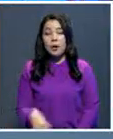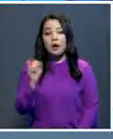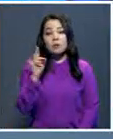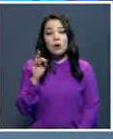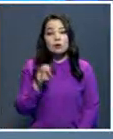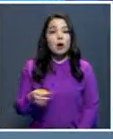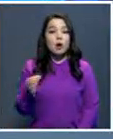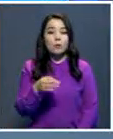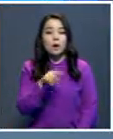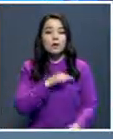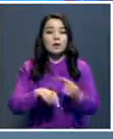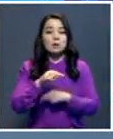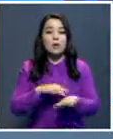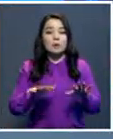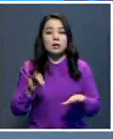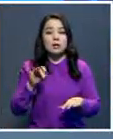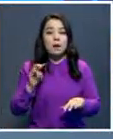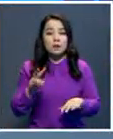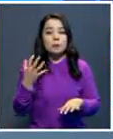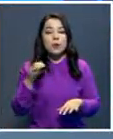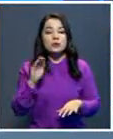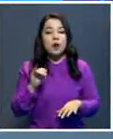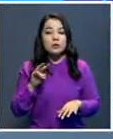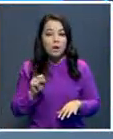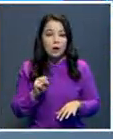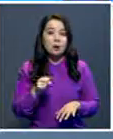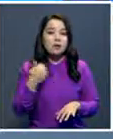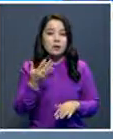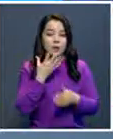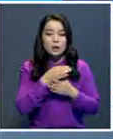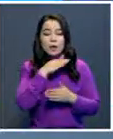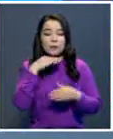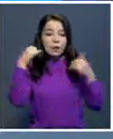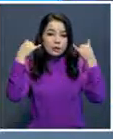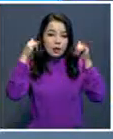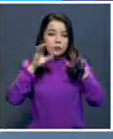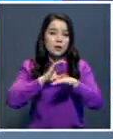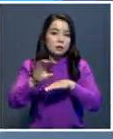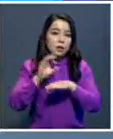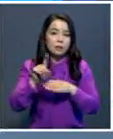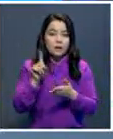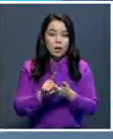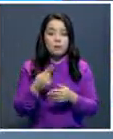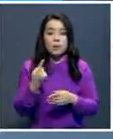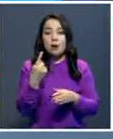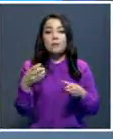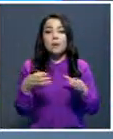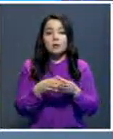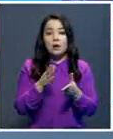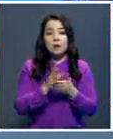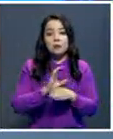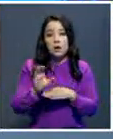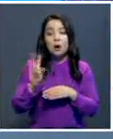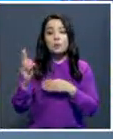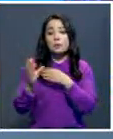Ақмола облысындағы кәсіпорын Иранға 500 тонна сиыр етін экспорттайтын болды. Алғашқы партиясы қазір жөнелтілуге дайын.